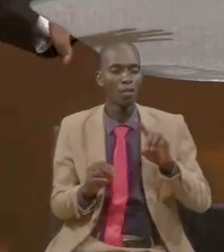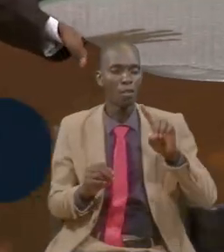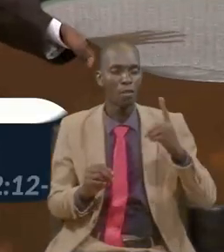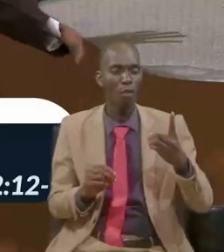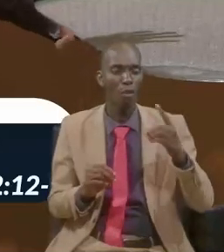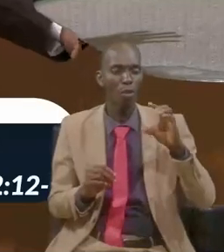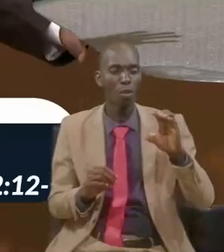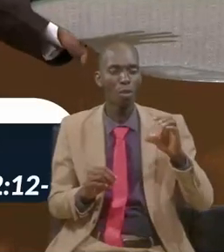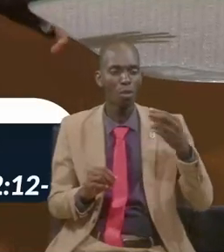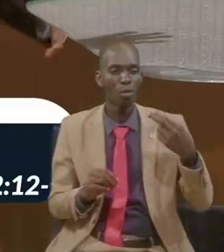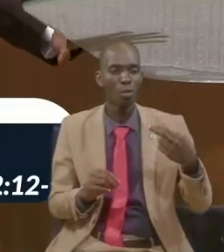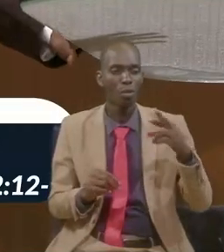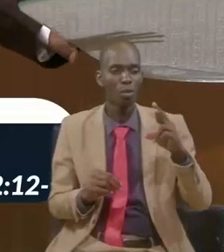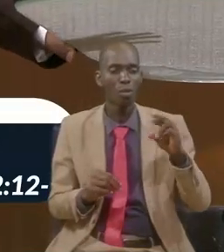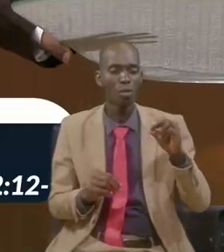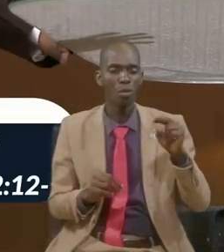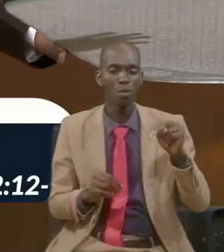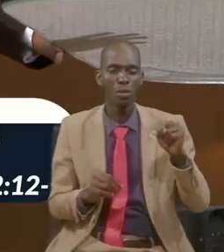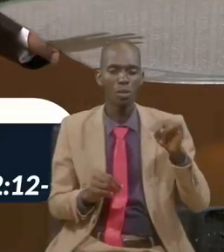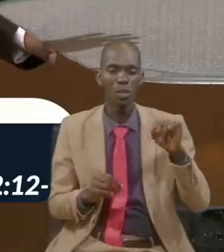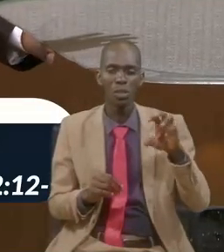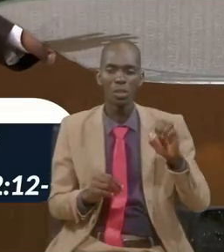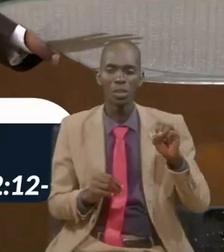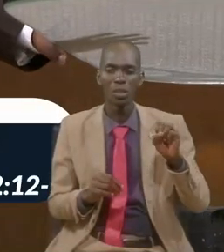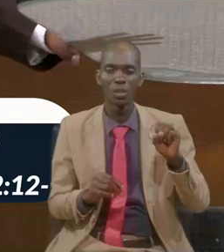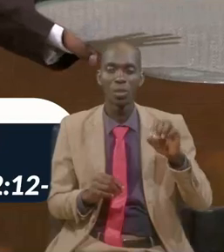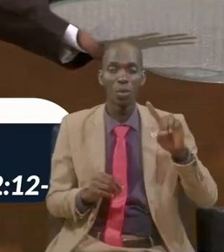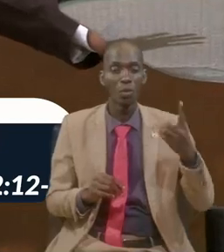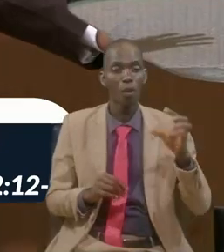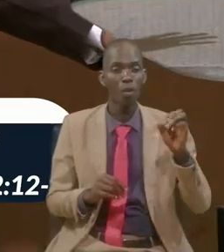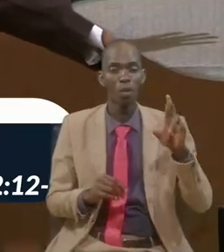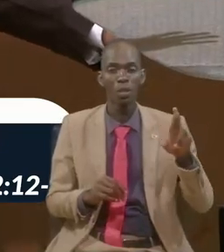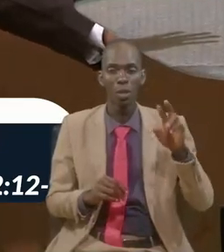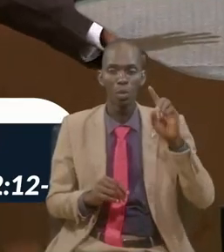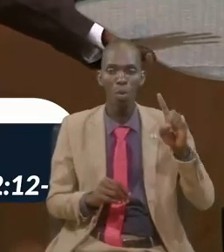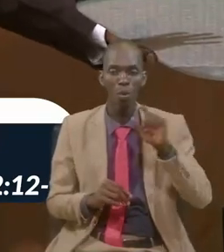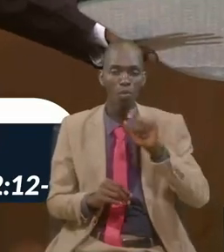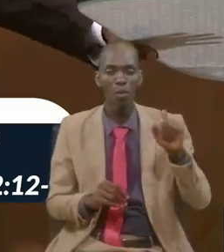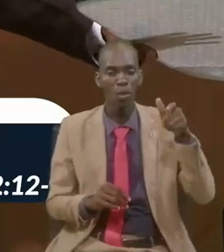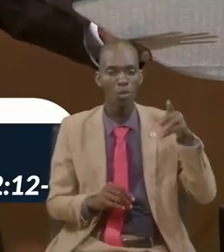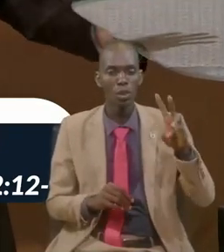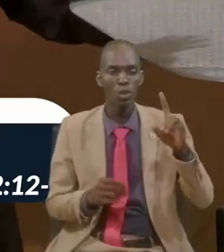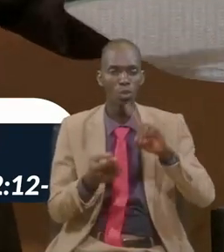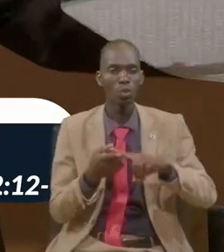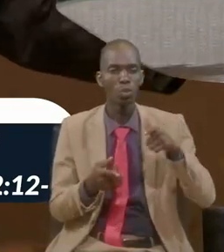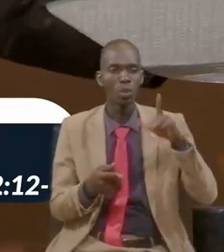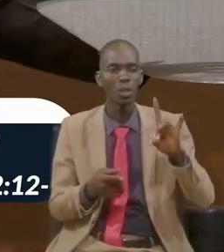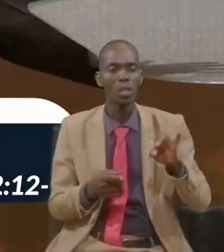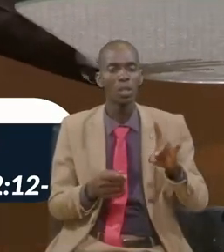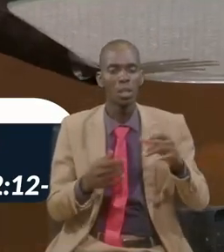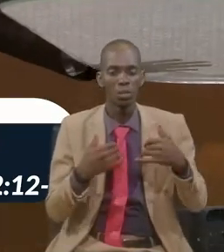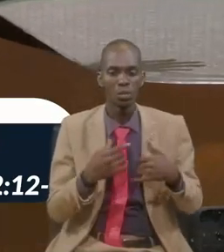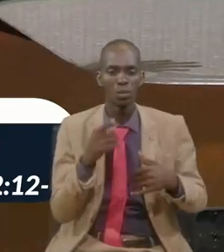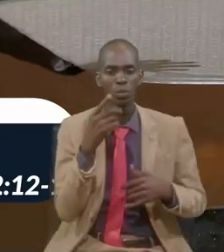1 Corinthiens chapitre 1, 26. 1 Corinthiens 1, 26.